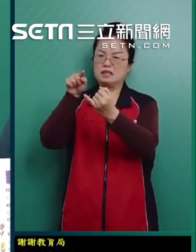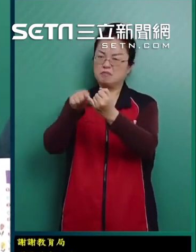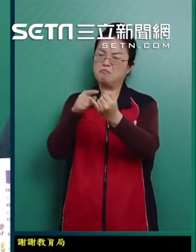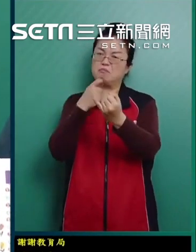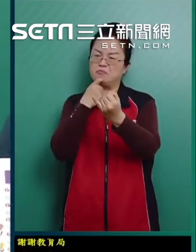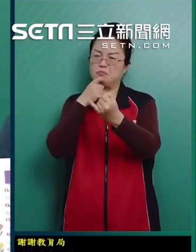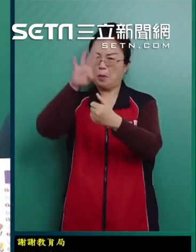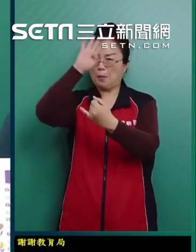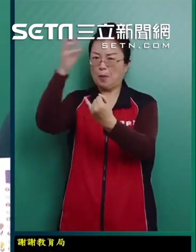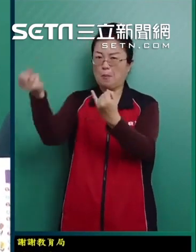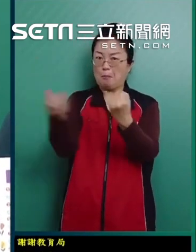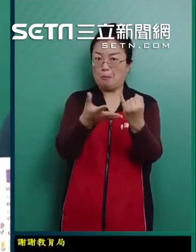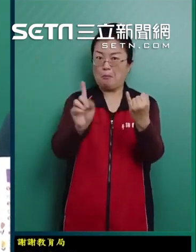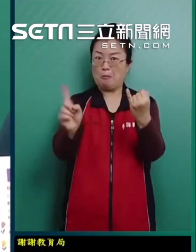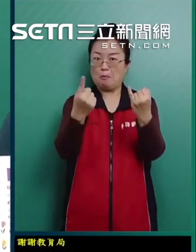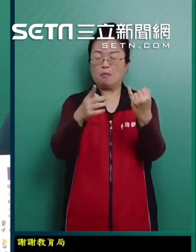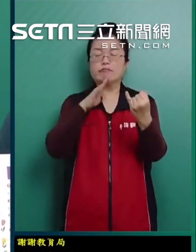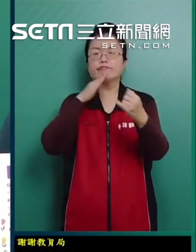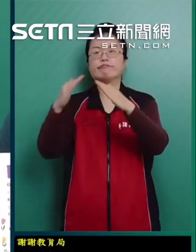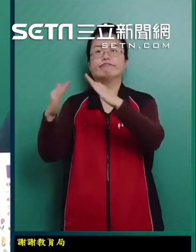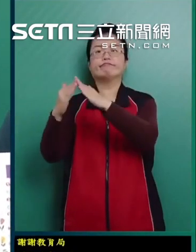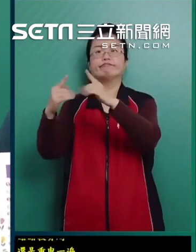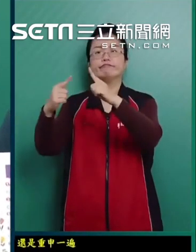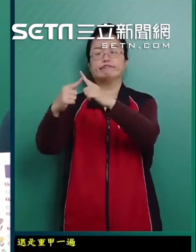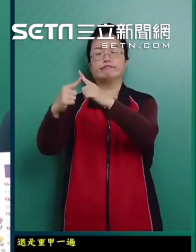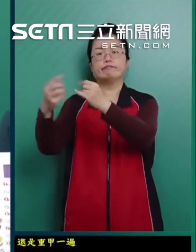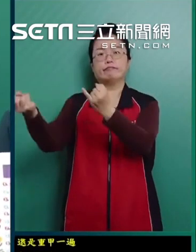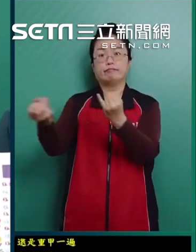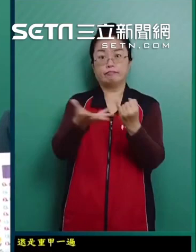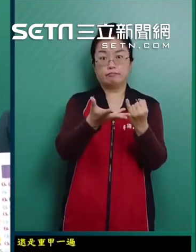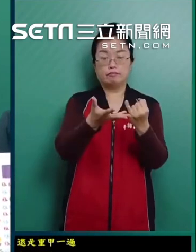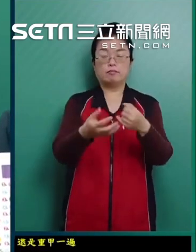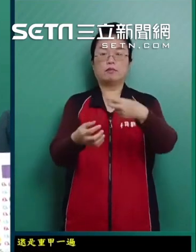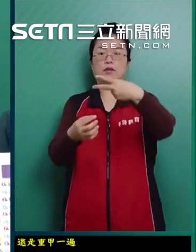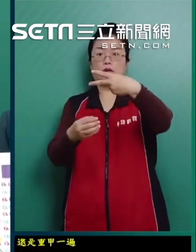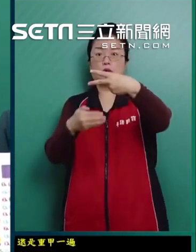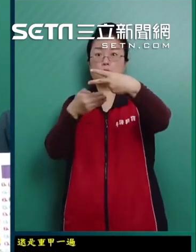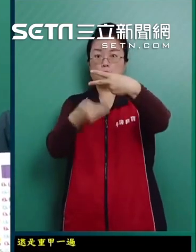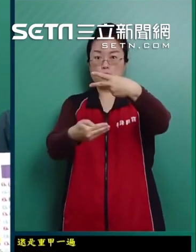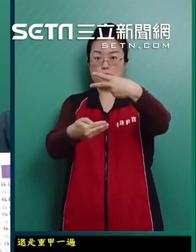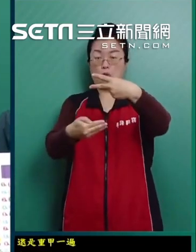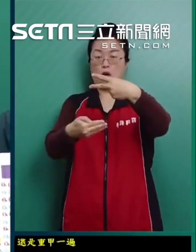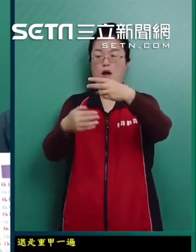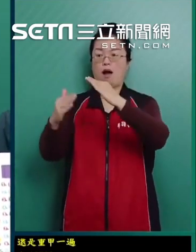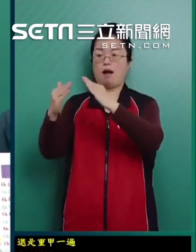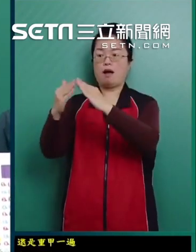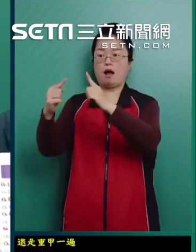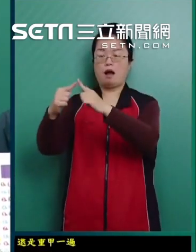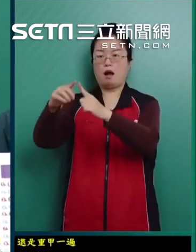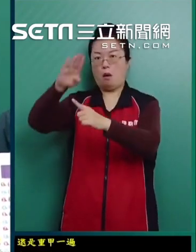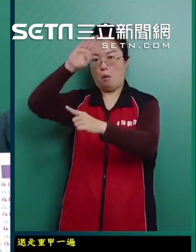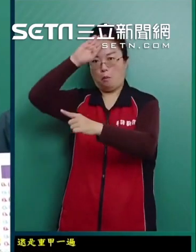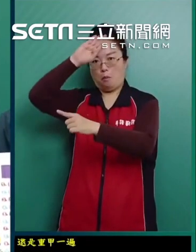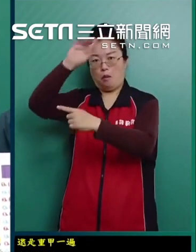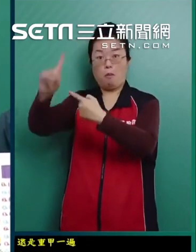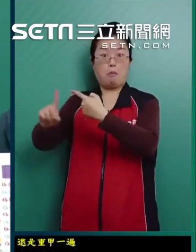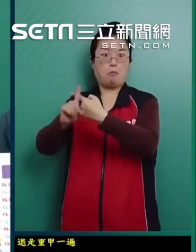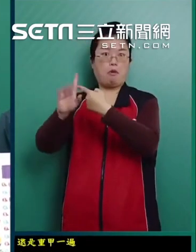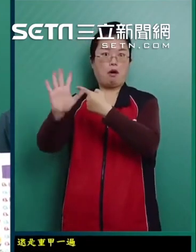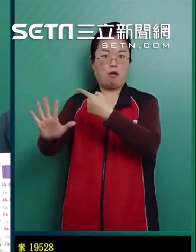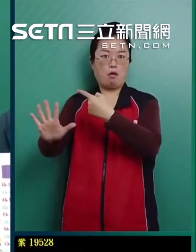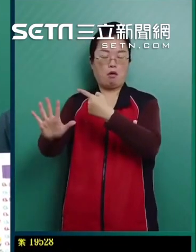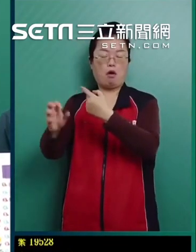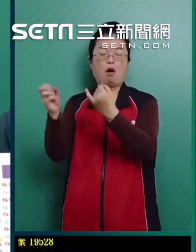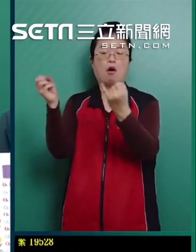的这个感染，然后在2月9号，因为家人已经发病了，所以他被通知去采